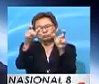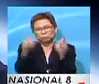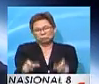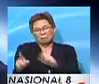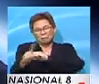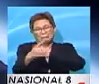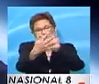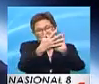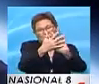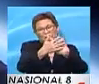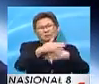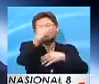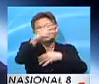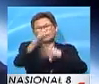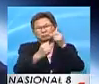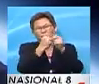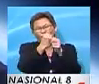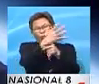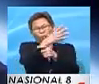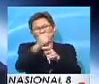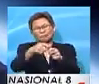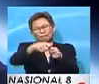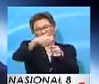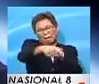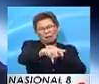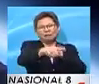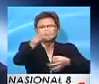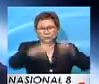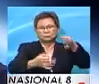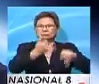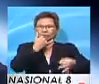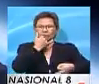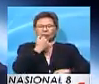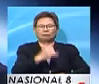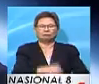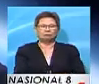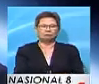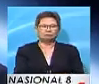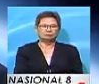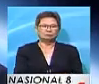hukuman penjara maksimum 15 tahun dan denda jika Sabit